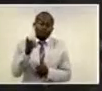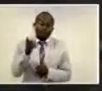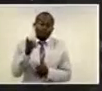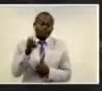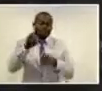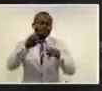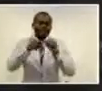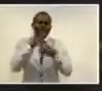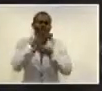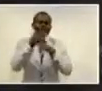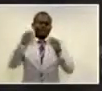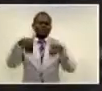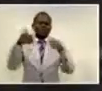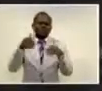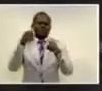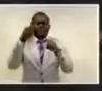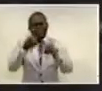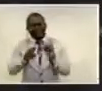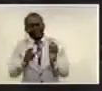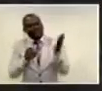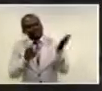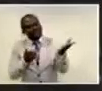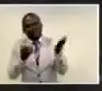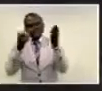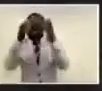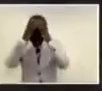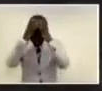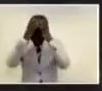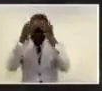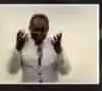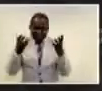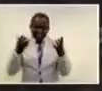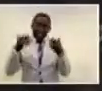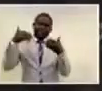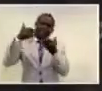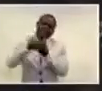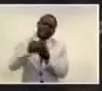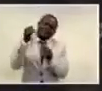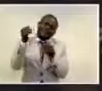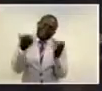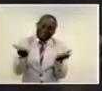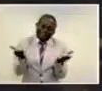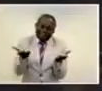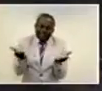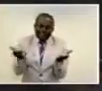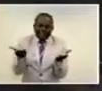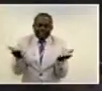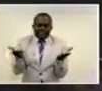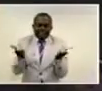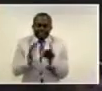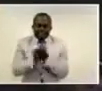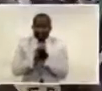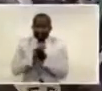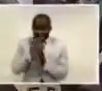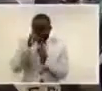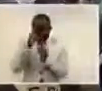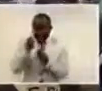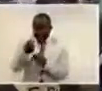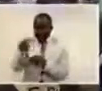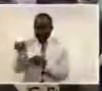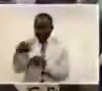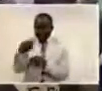ariko menagira ari he ariko wowe amaherezo yawe aba ayahe yo egiserense aya